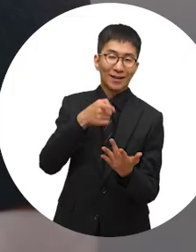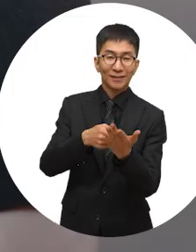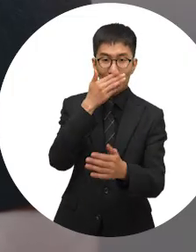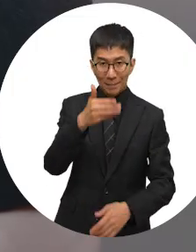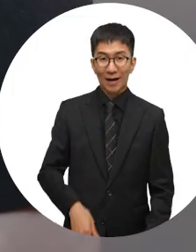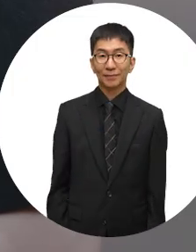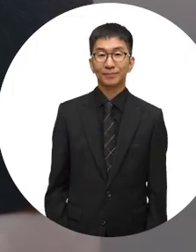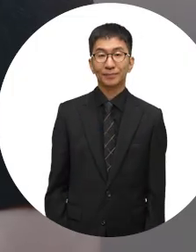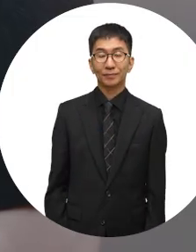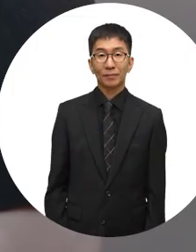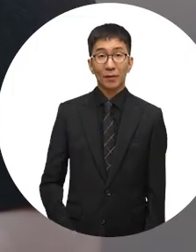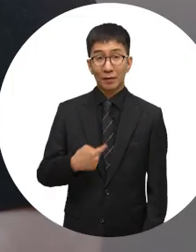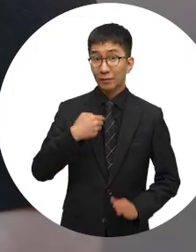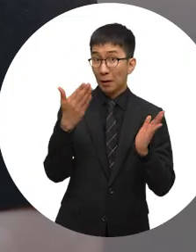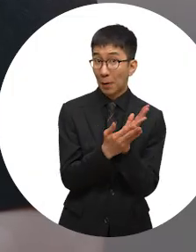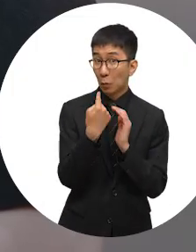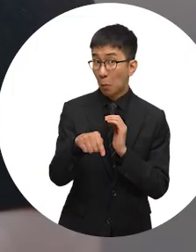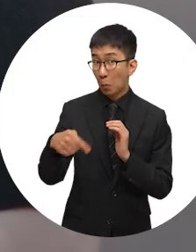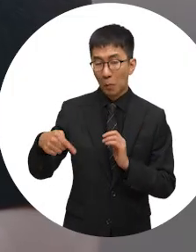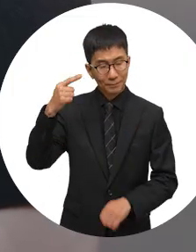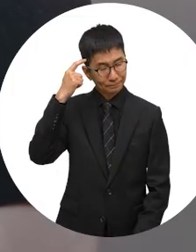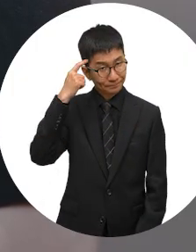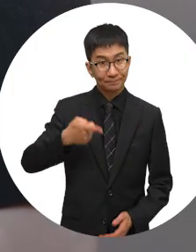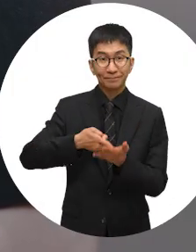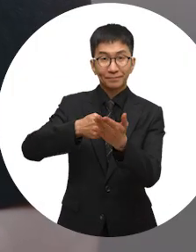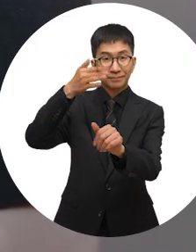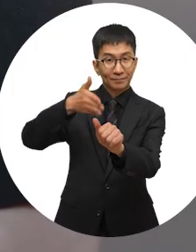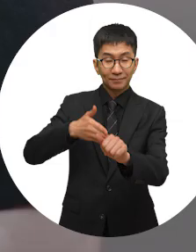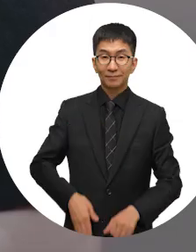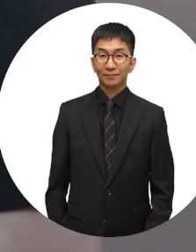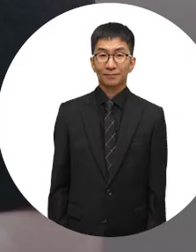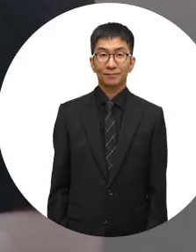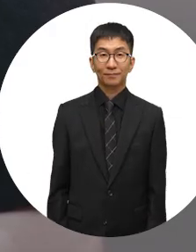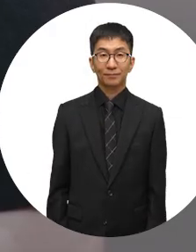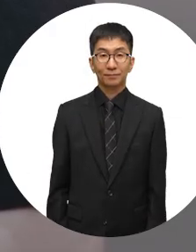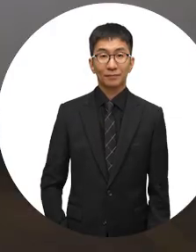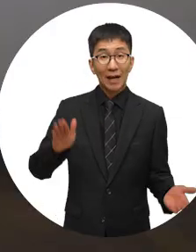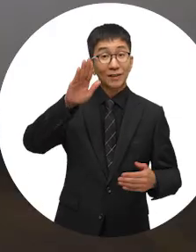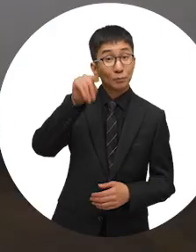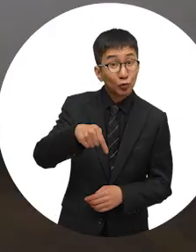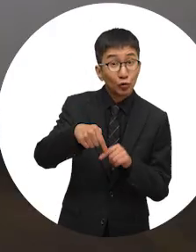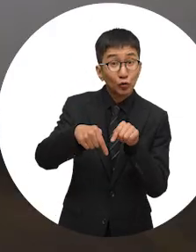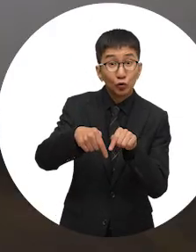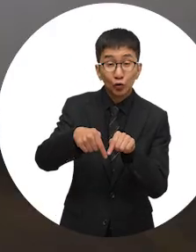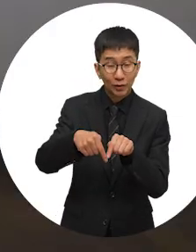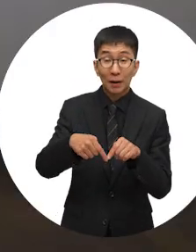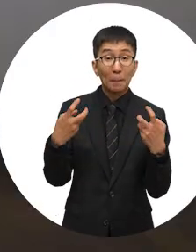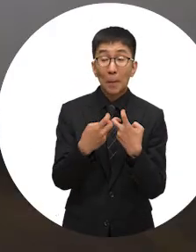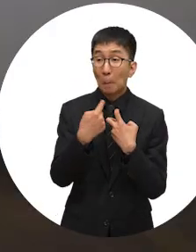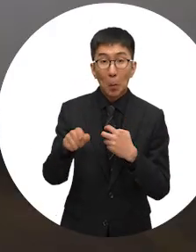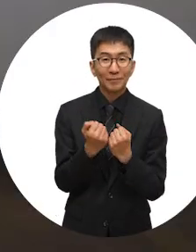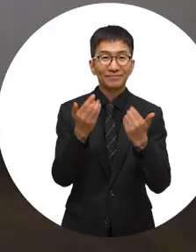1가지만 선택해 지원해야 하니 본인에게 가장 적합한 전형을 신중히 결정하시기를 바랍니다. 학생부 종합전형의